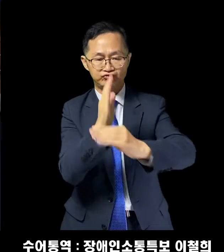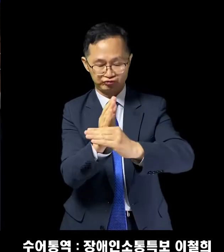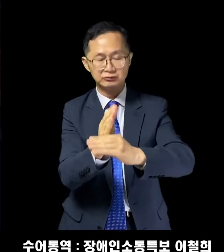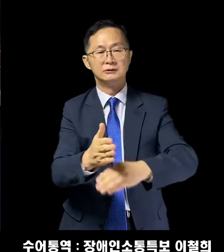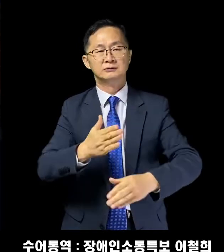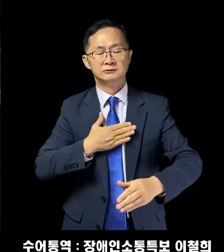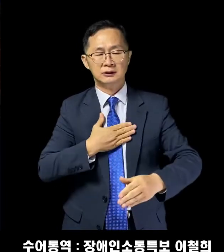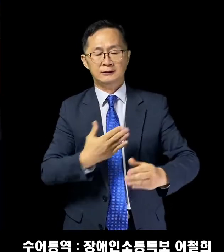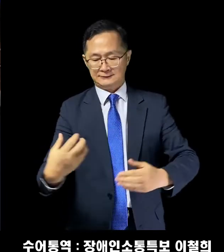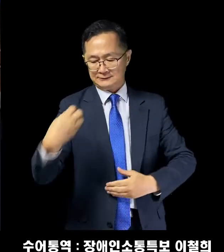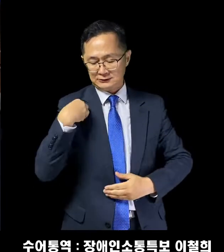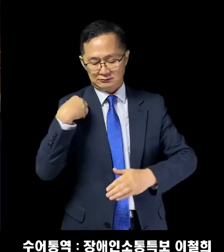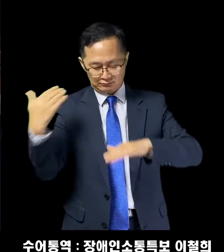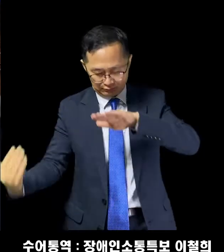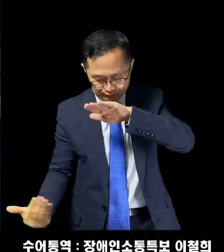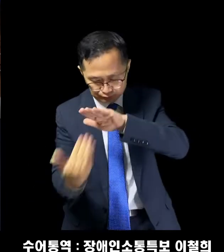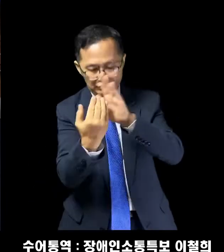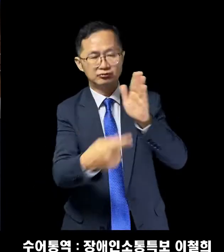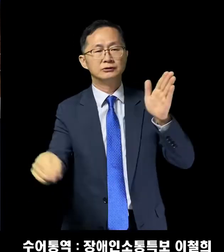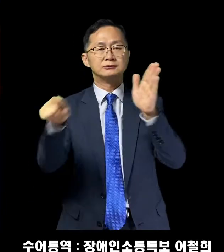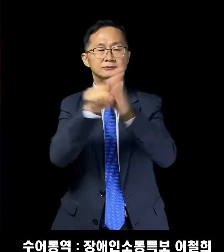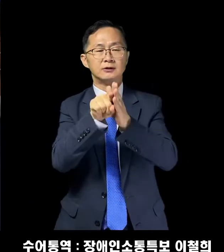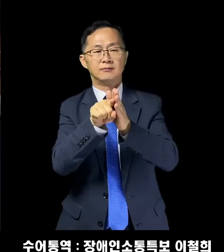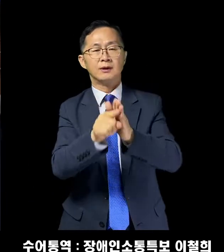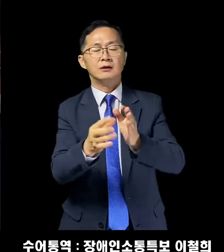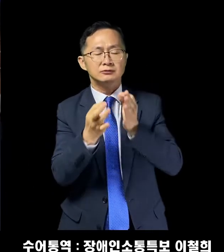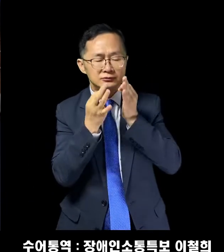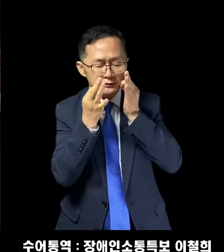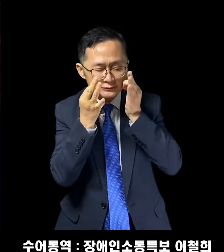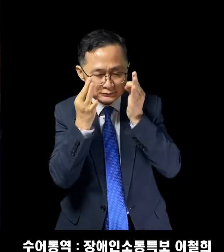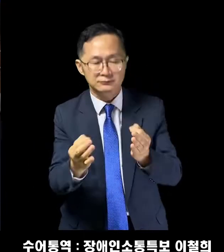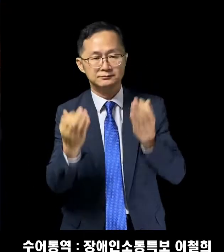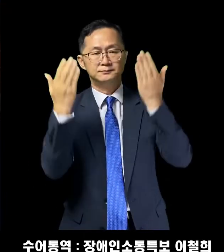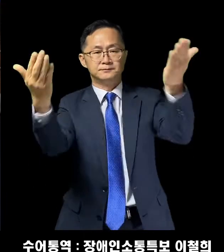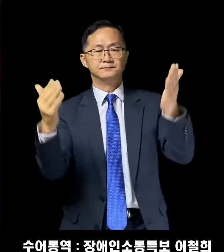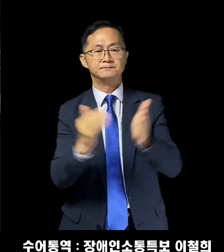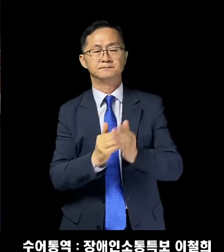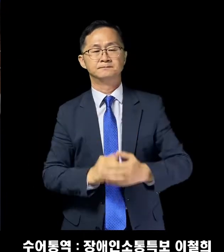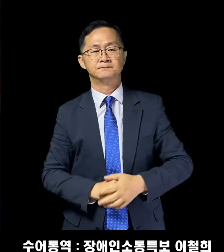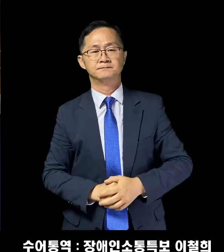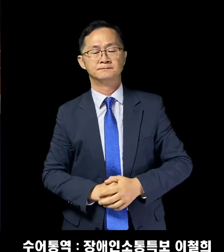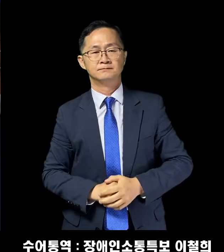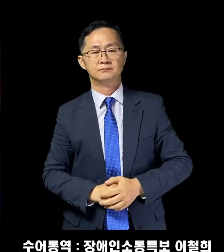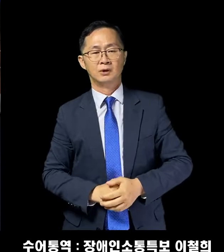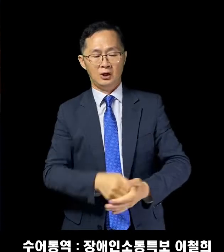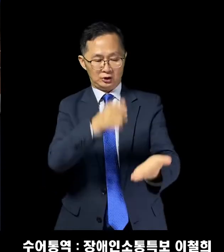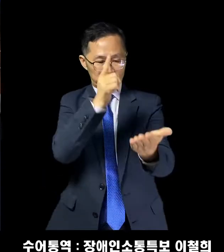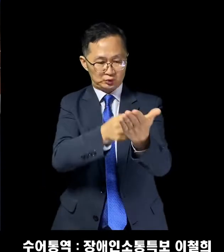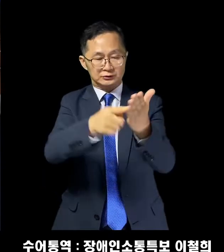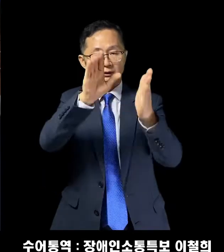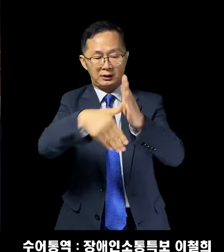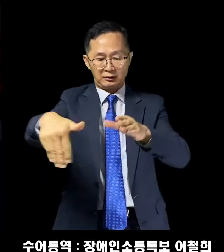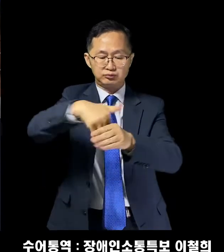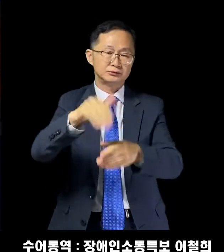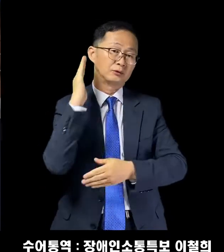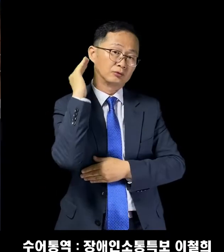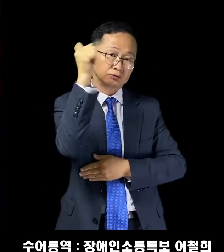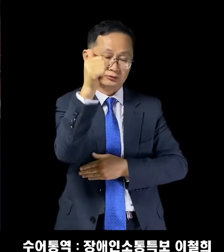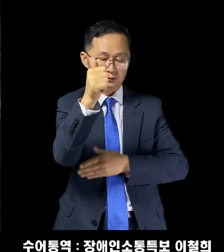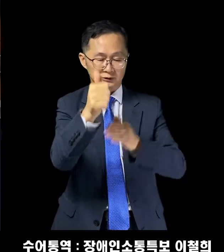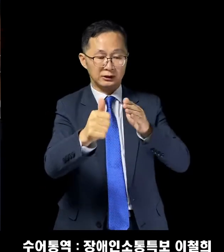다하고자 최선을 다했습니다 총리로서는 문재인 정부 전반기의 성공을 위해